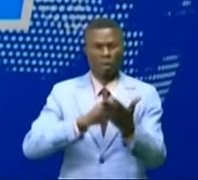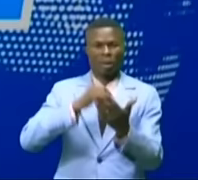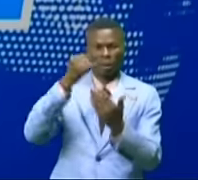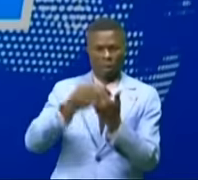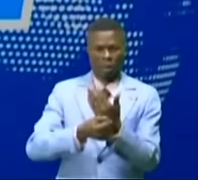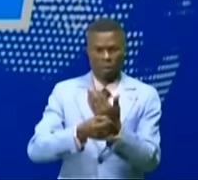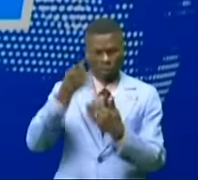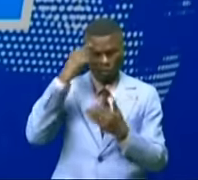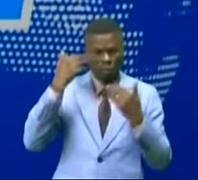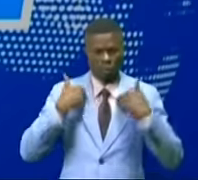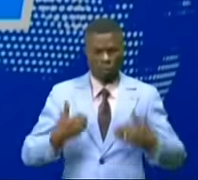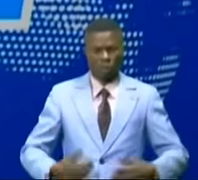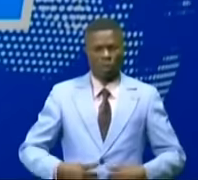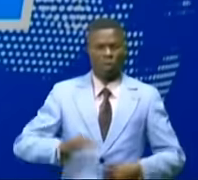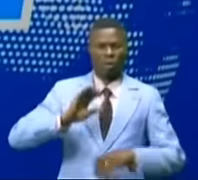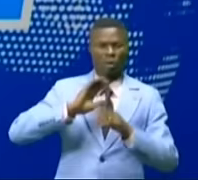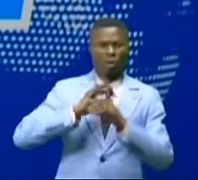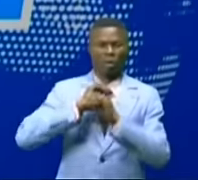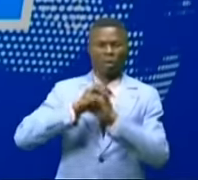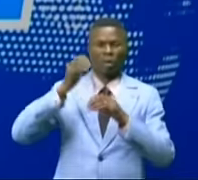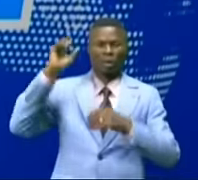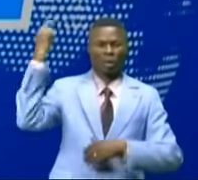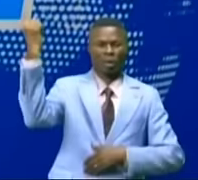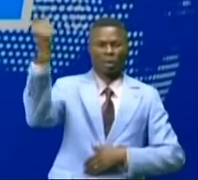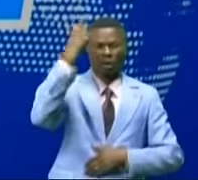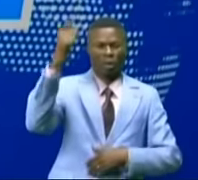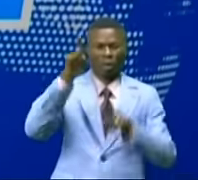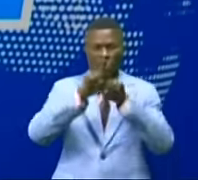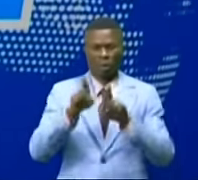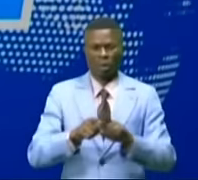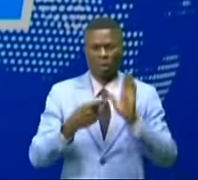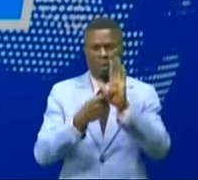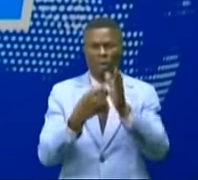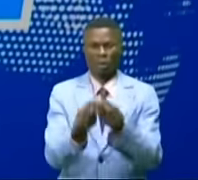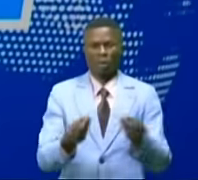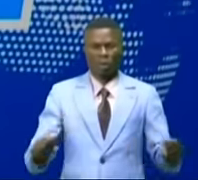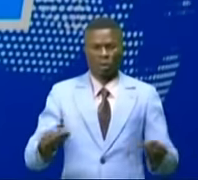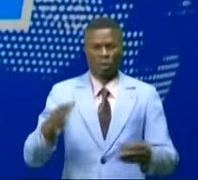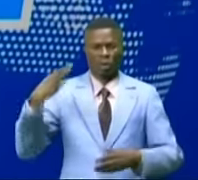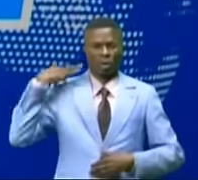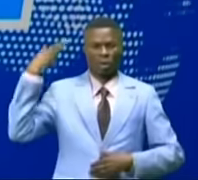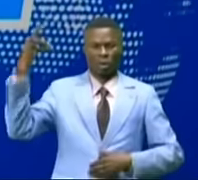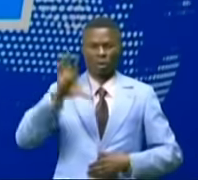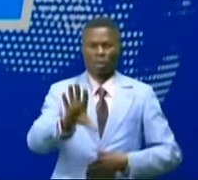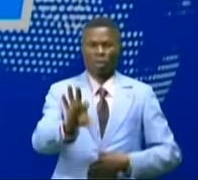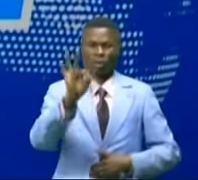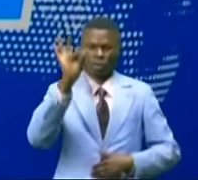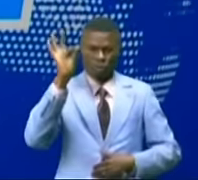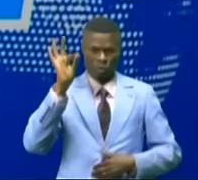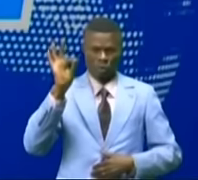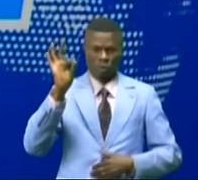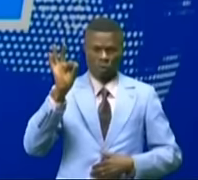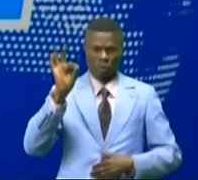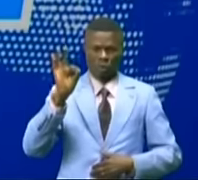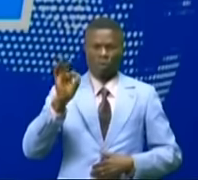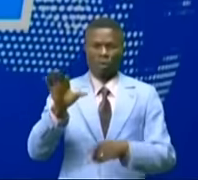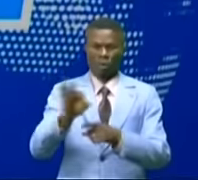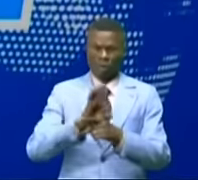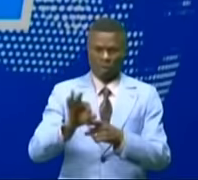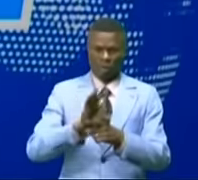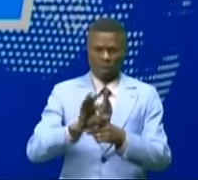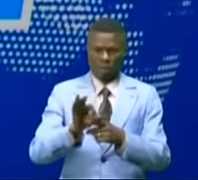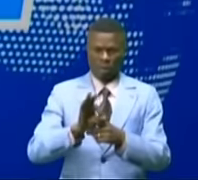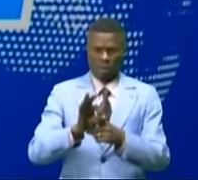projets pour la couverture santé universelle ainsi que la présentation des résultats des candidats sélectionnés par la